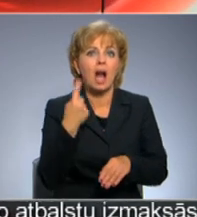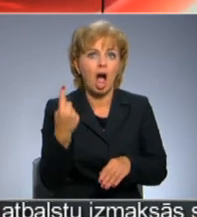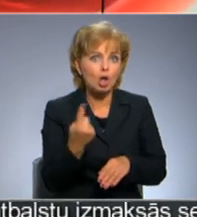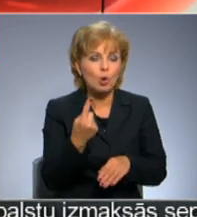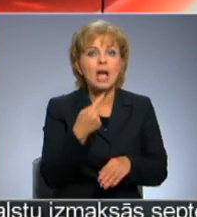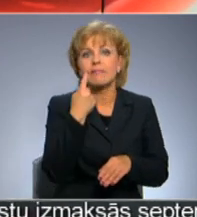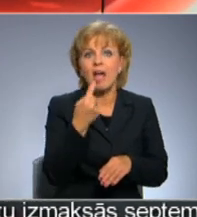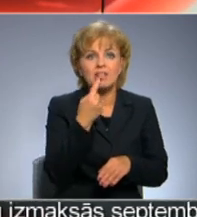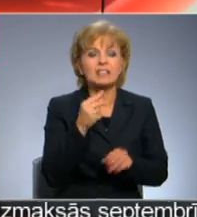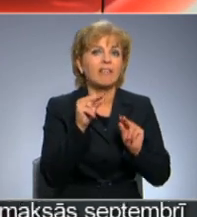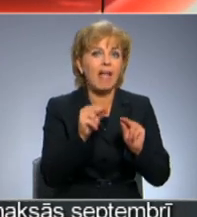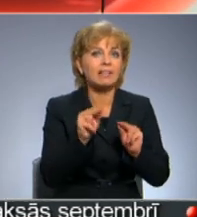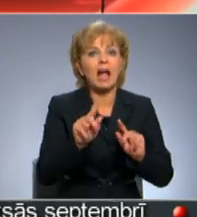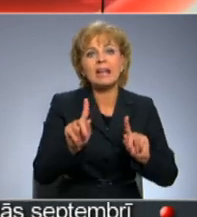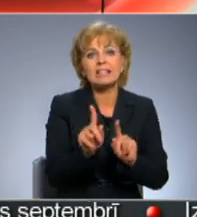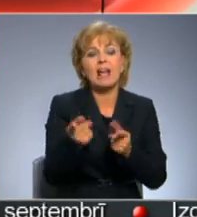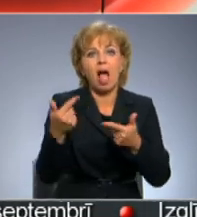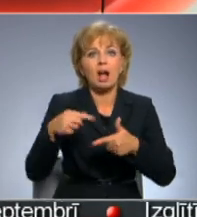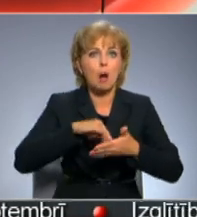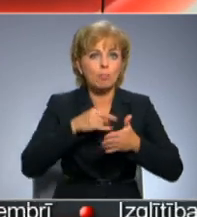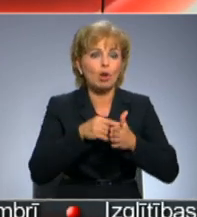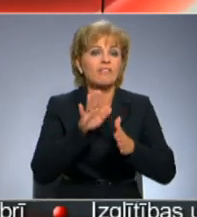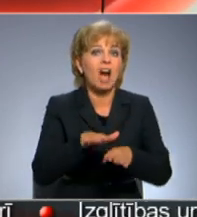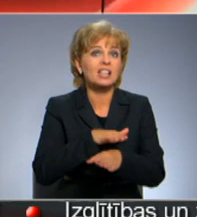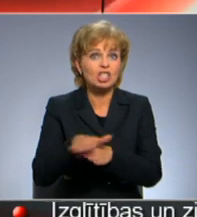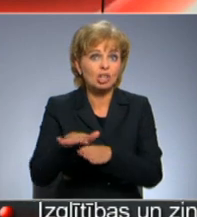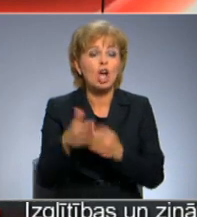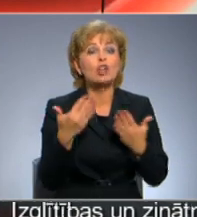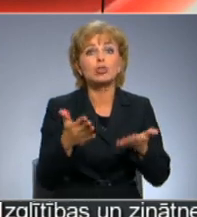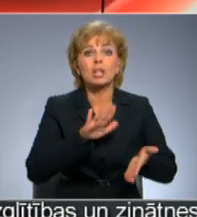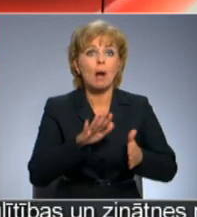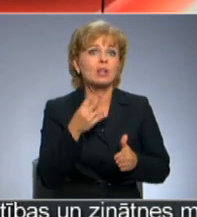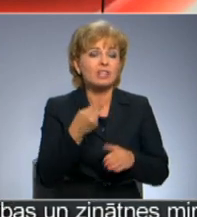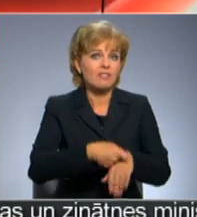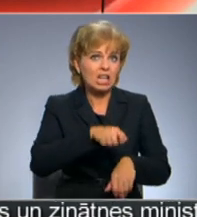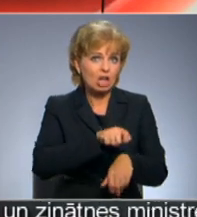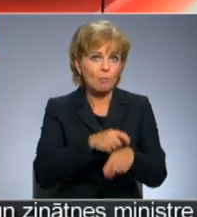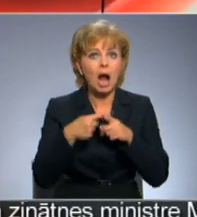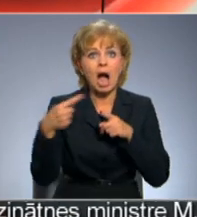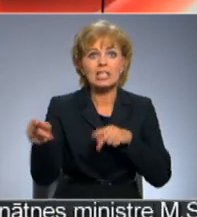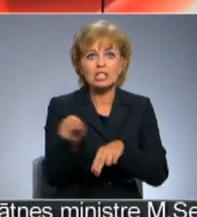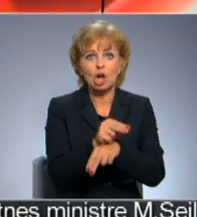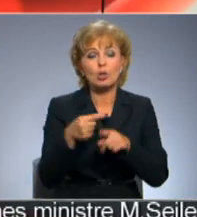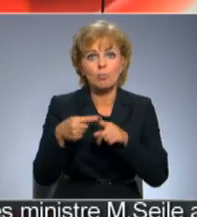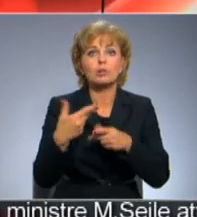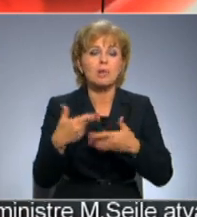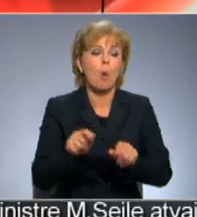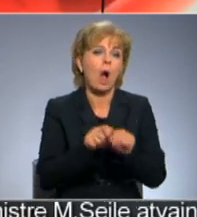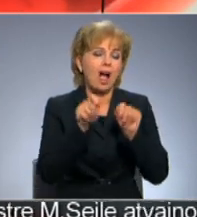laikā projektu var īstenot. Šodien aptuveni 2 km garais rekonstruētais posms tika atklāts, un turpina skrundas